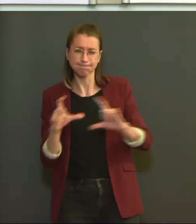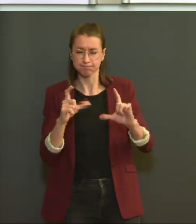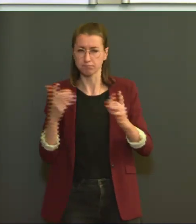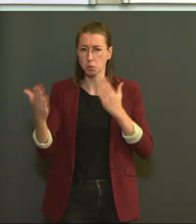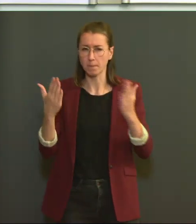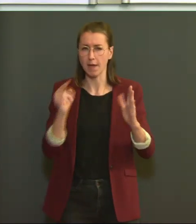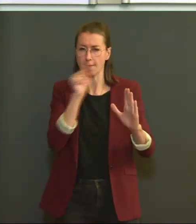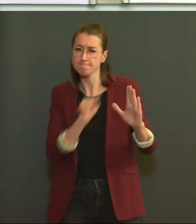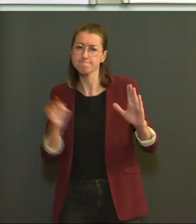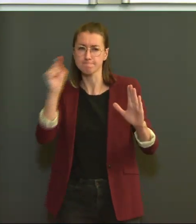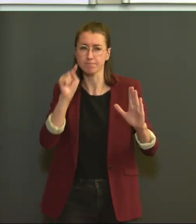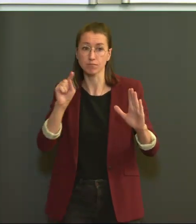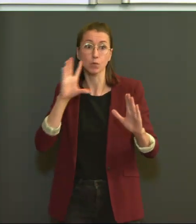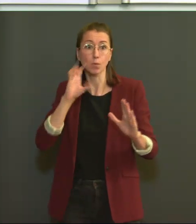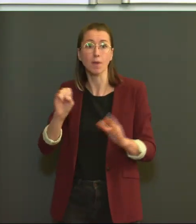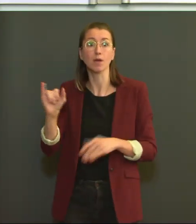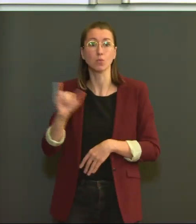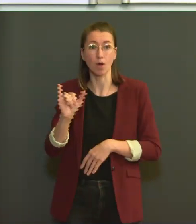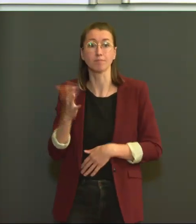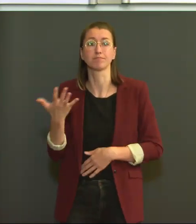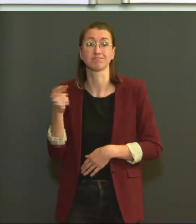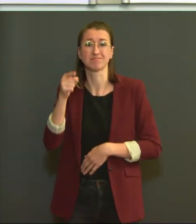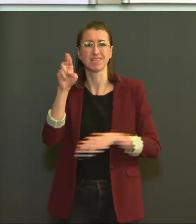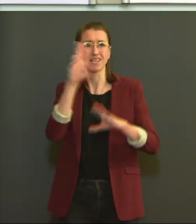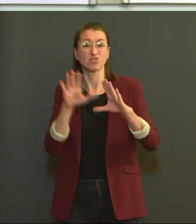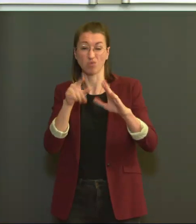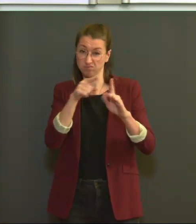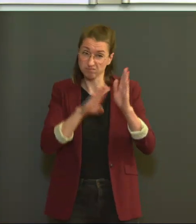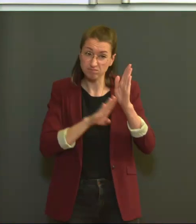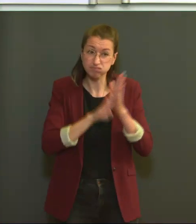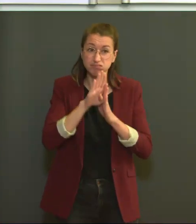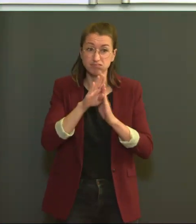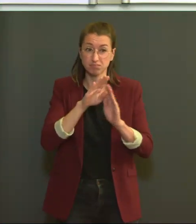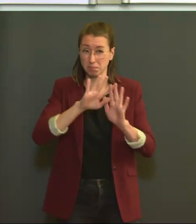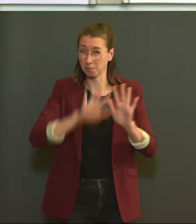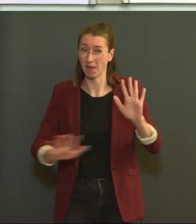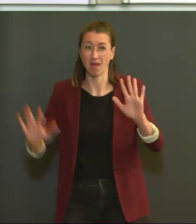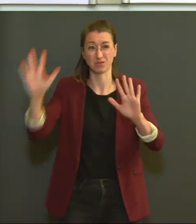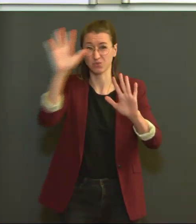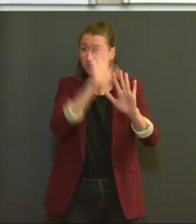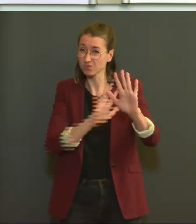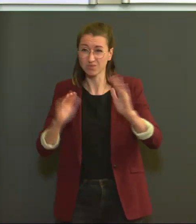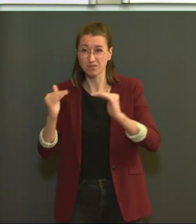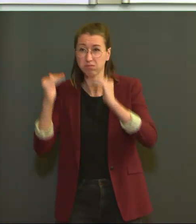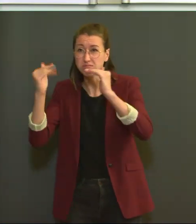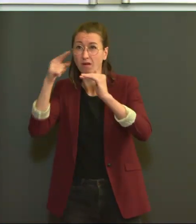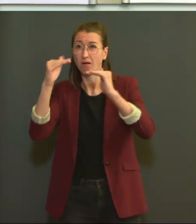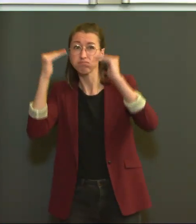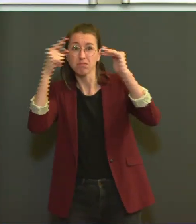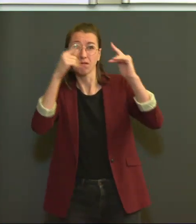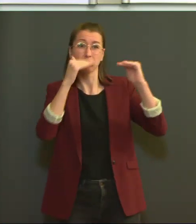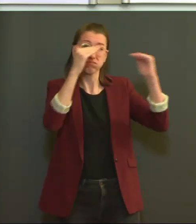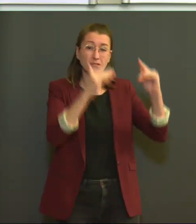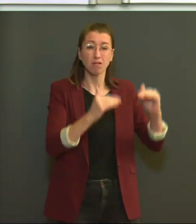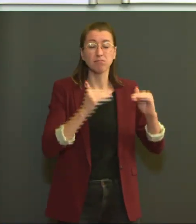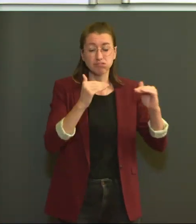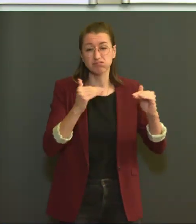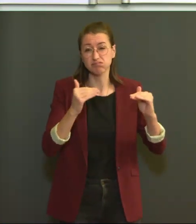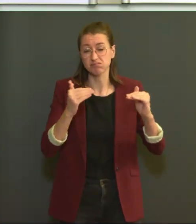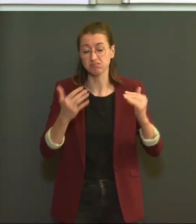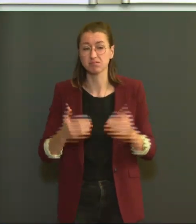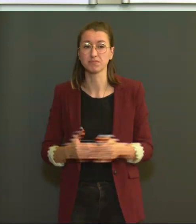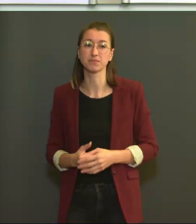augmentations se poursuivent toujours dans tout le pays. On constate des